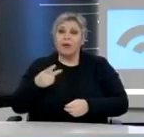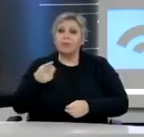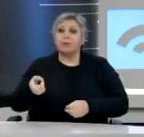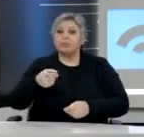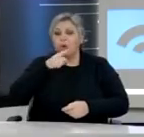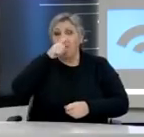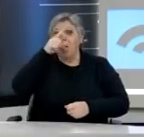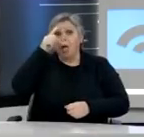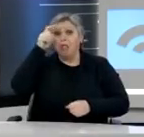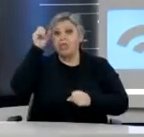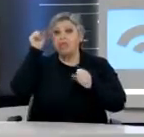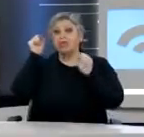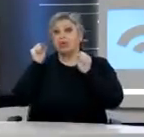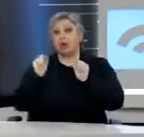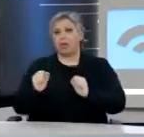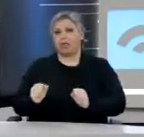από ό,τι ήταν πριν.